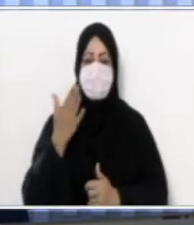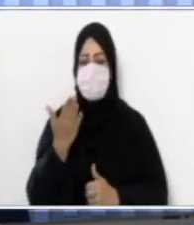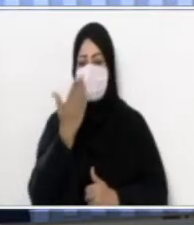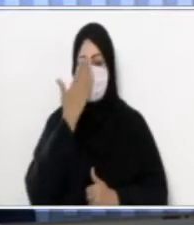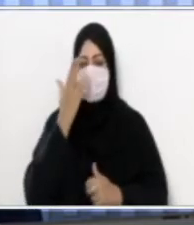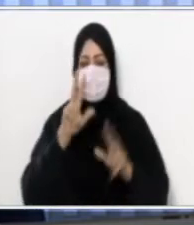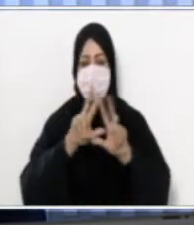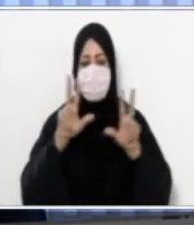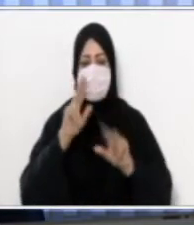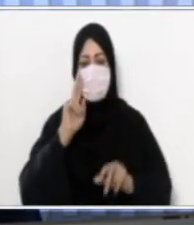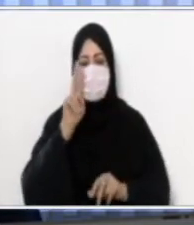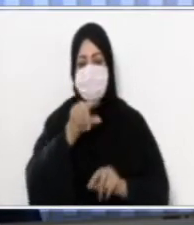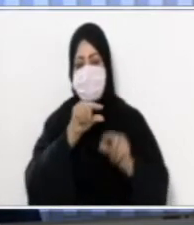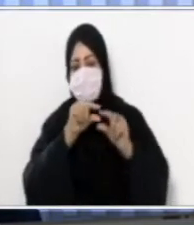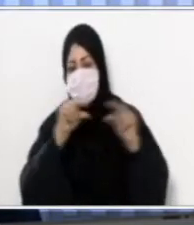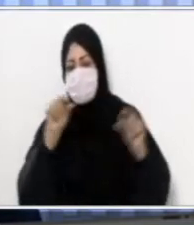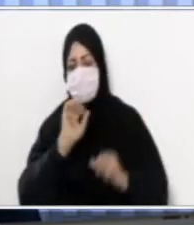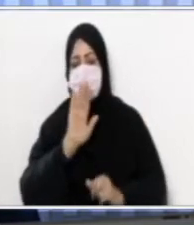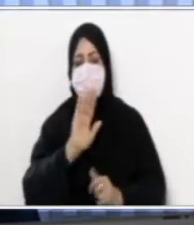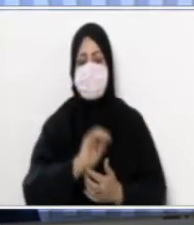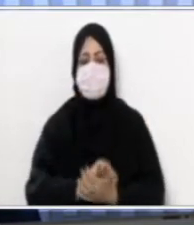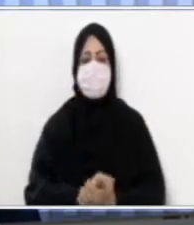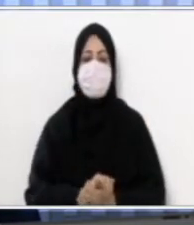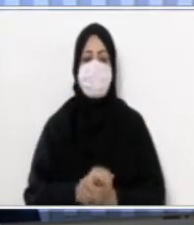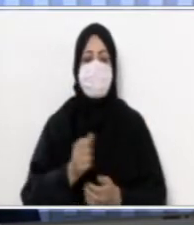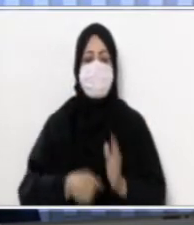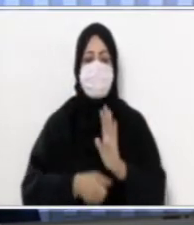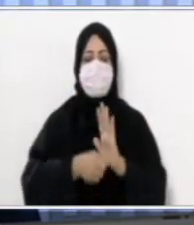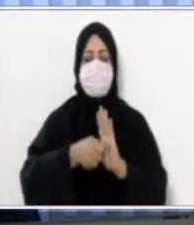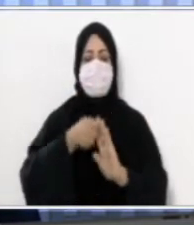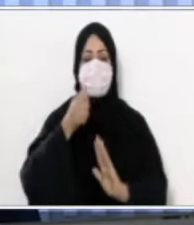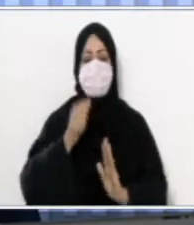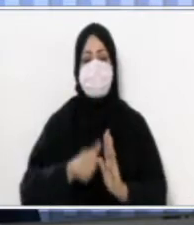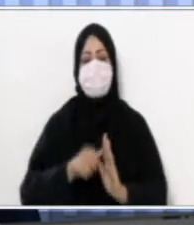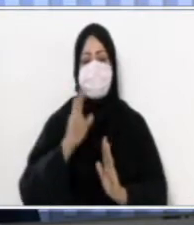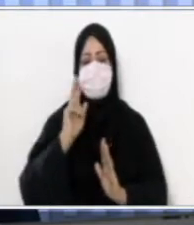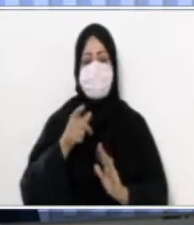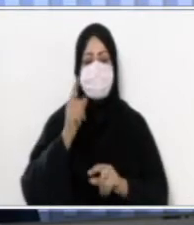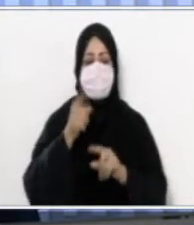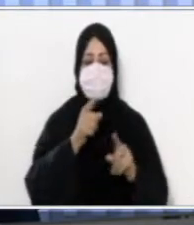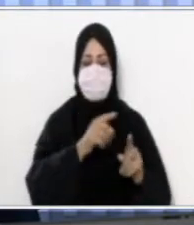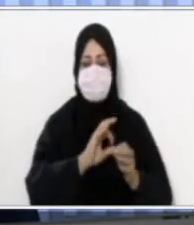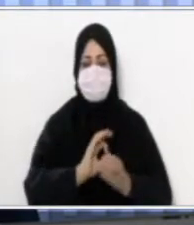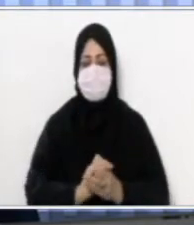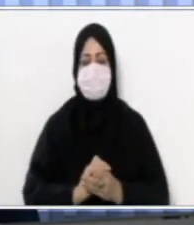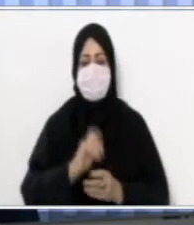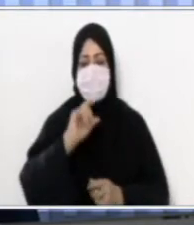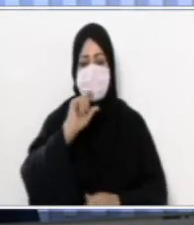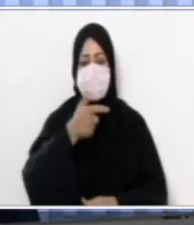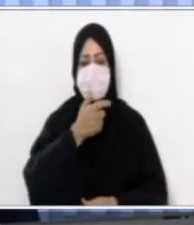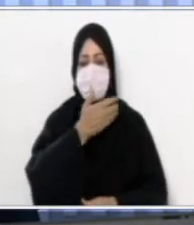في البداية، هذا الشهر العظيم الكريم الذي جعله